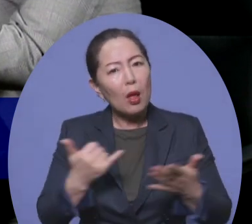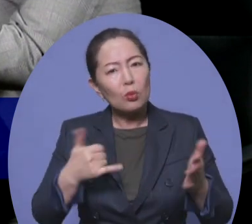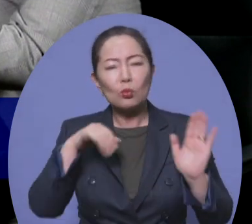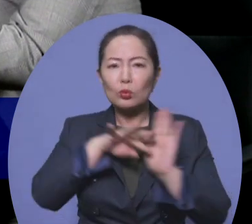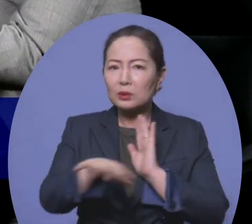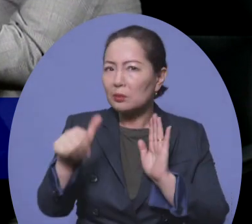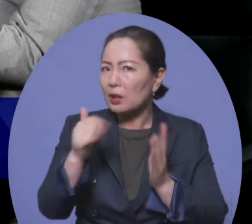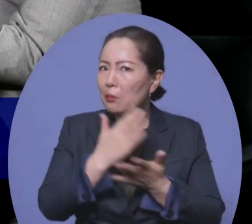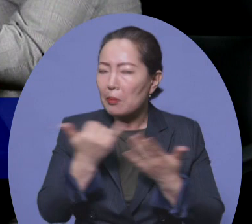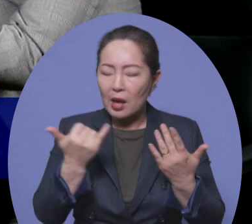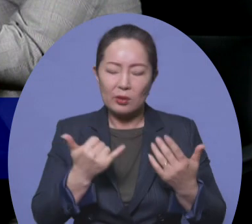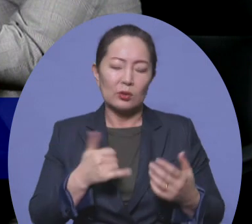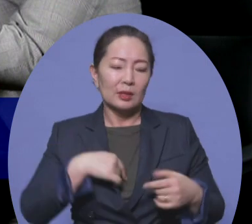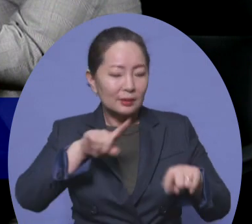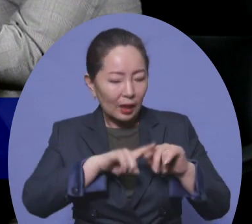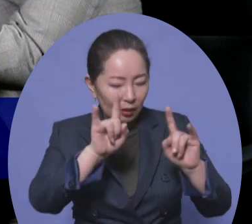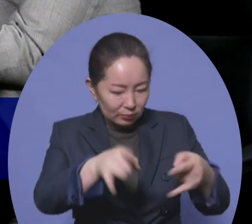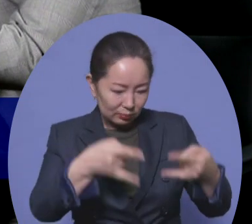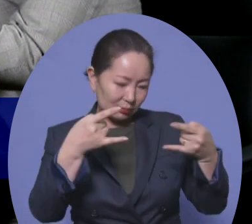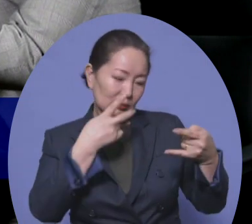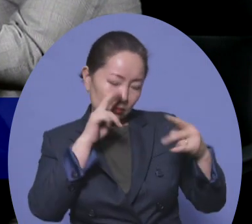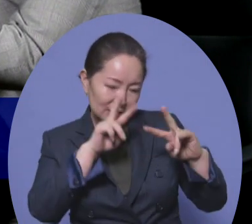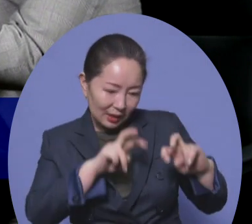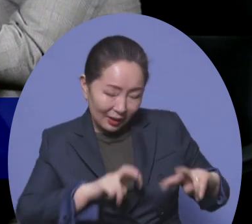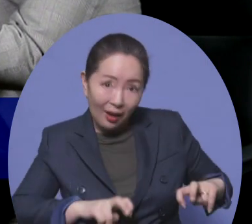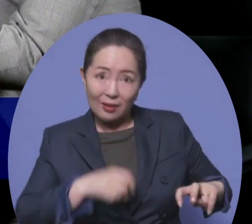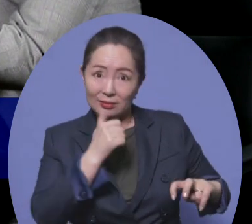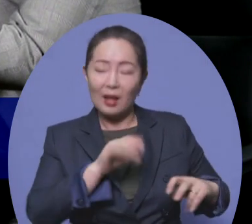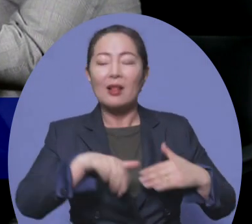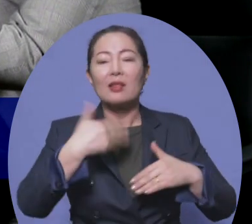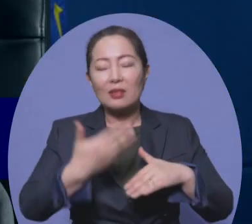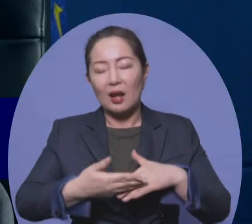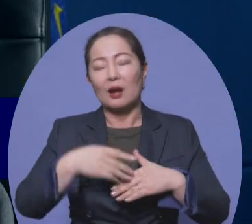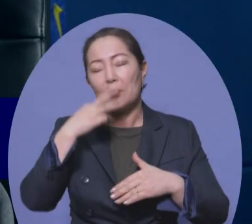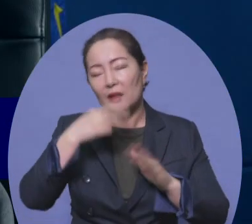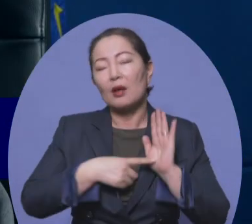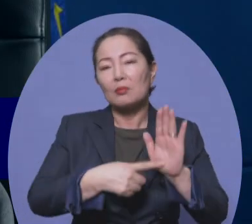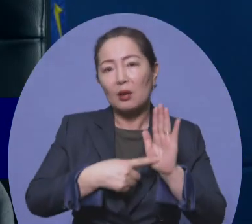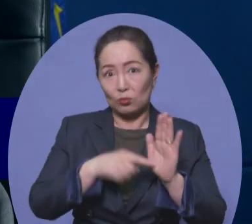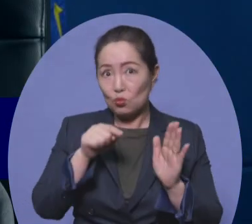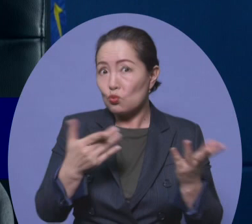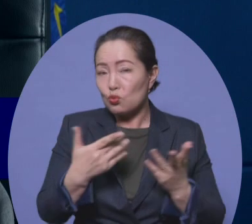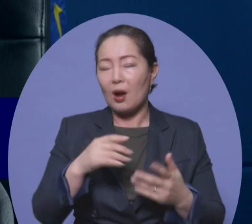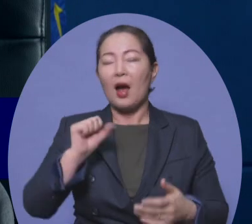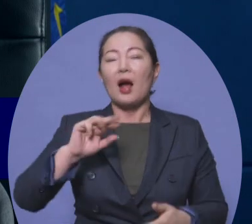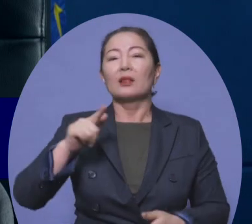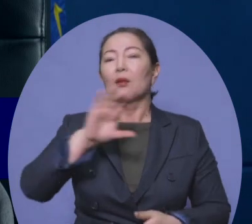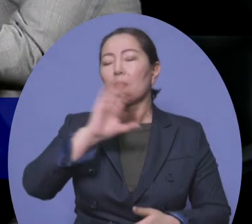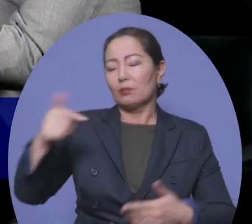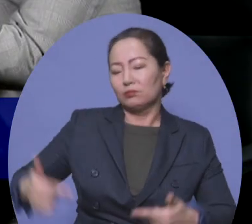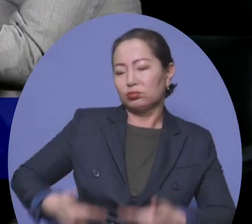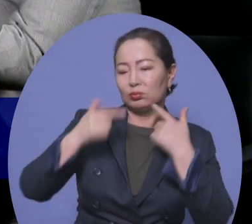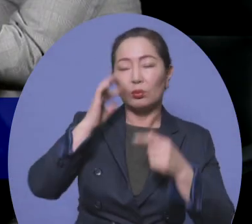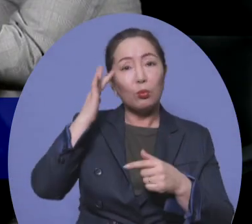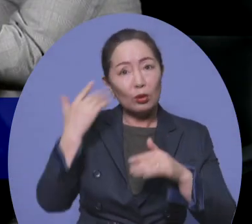байна гэдгийг бид нараас эргээ заавал харж байж дараа дараагийнхаа одоо энэ контентыг олон нийтэд хүргэх нь өөрөө авлигатай тэмцэх энэ